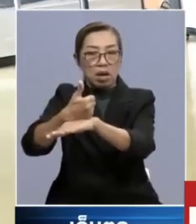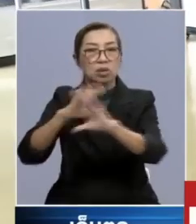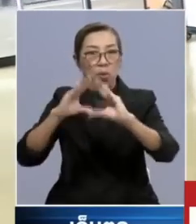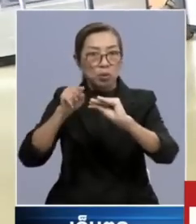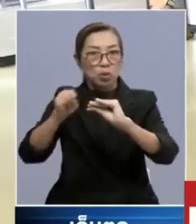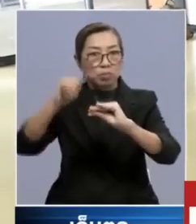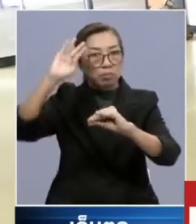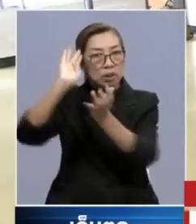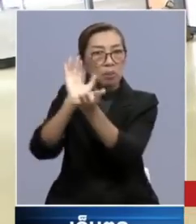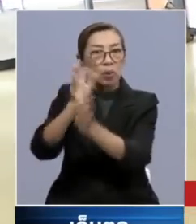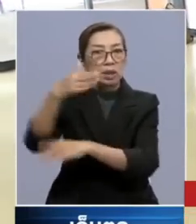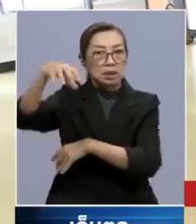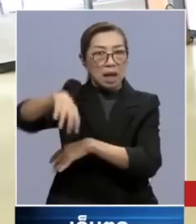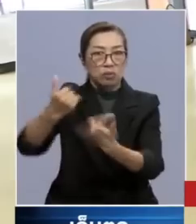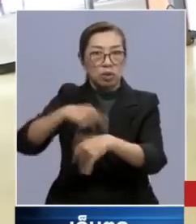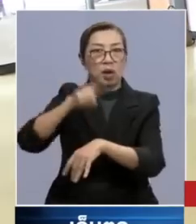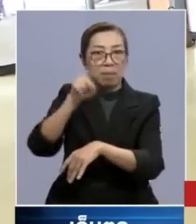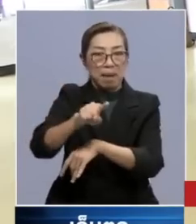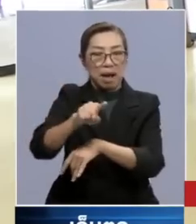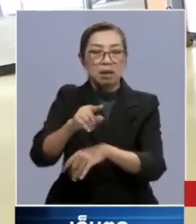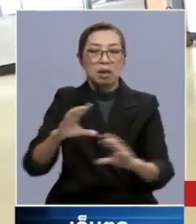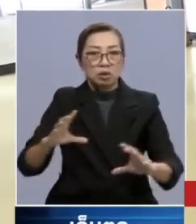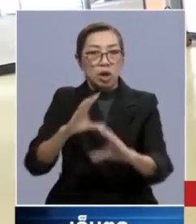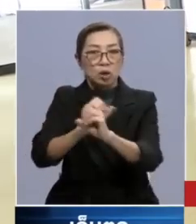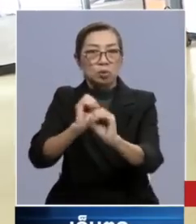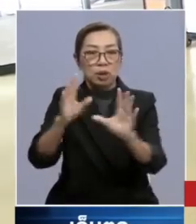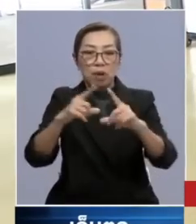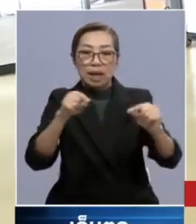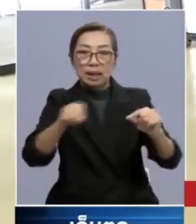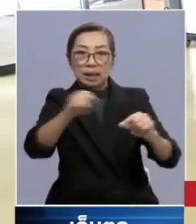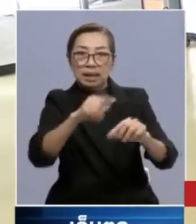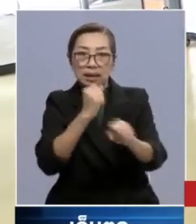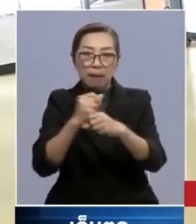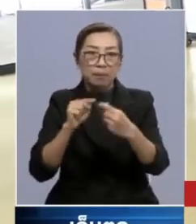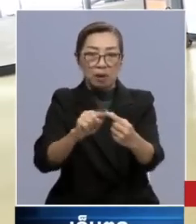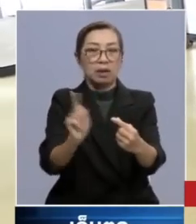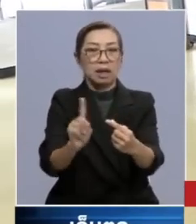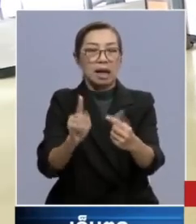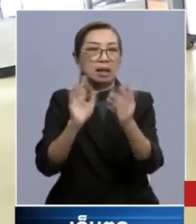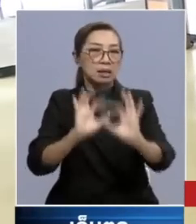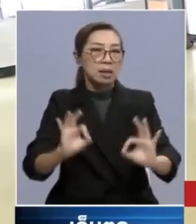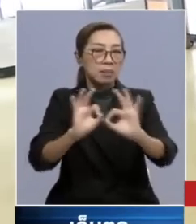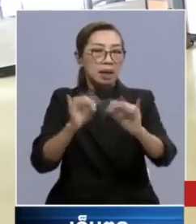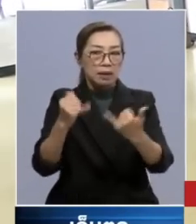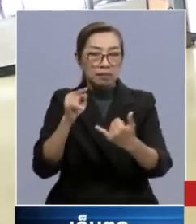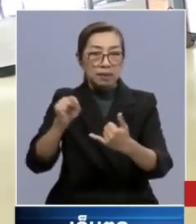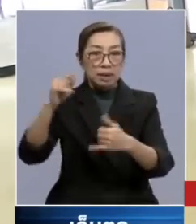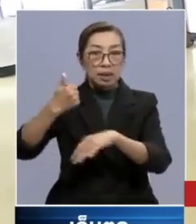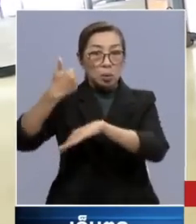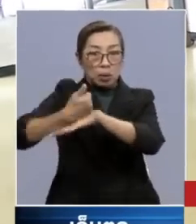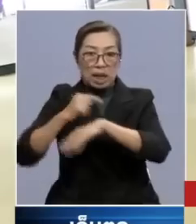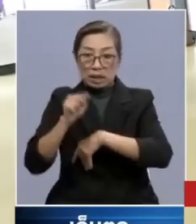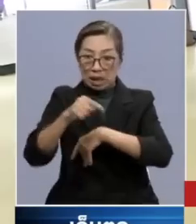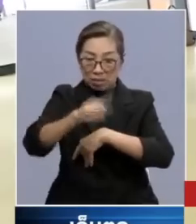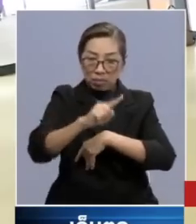ำรวจแห่งชาติในช่วงบ่ายโมงของวันนี้นะคะเพื่อที่จะสรุปความชัดเจนของทิศทางคดีมากยิ่งขึ้นโดยเฉพาะประเด็นที่สั่งให้ไปตรวจสอบเพิ่มเติมไม่ว่